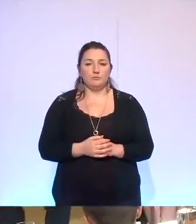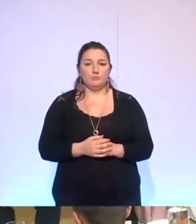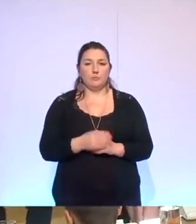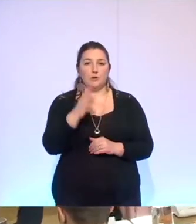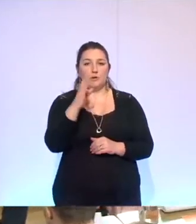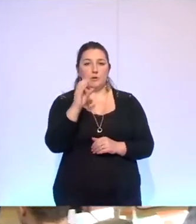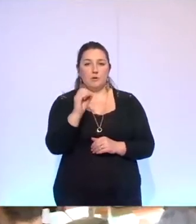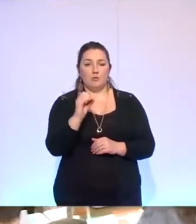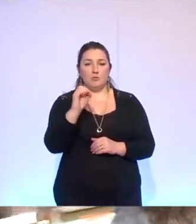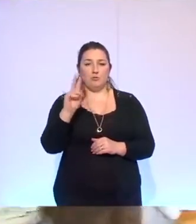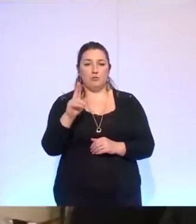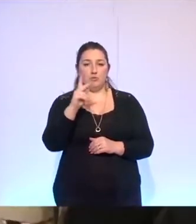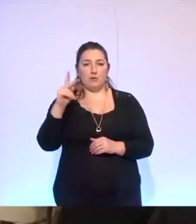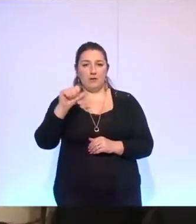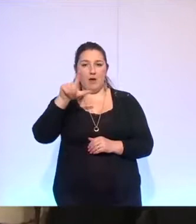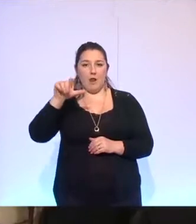Bouka Ala Souad.